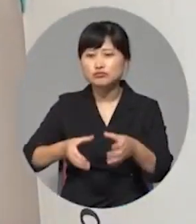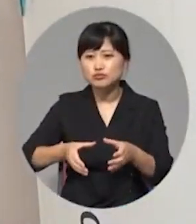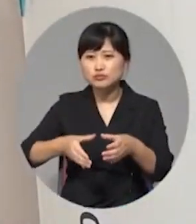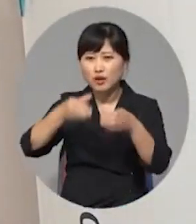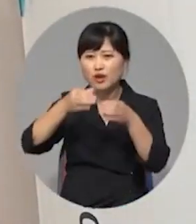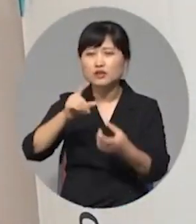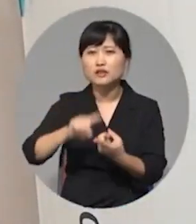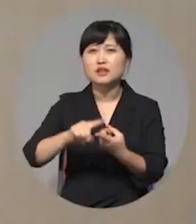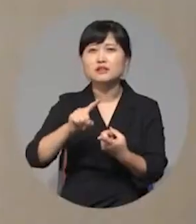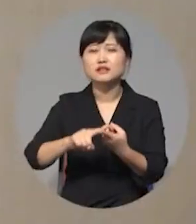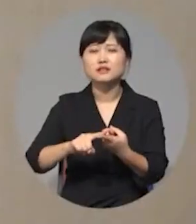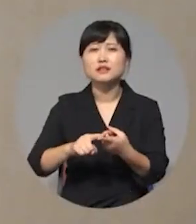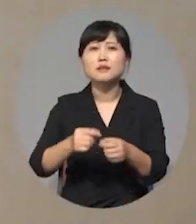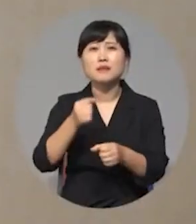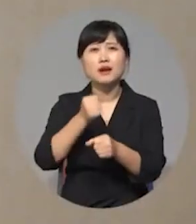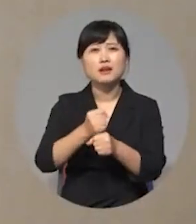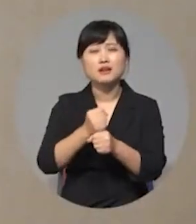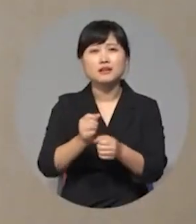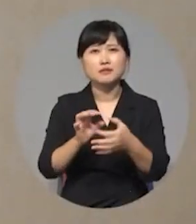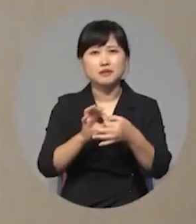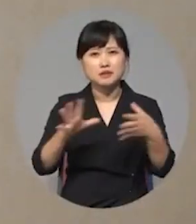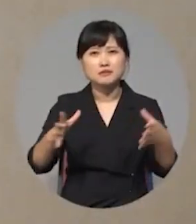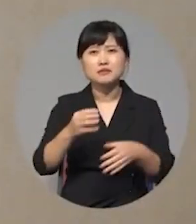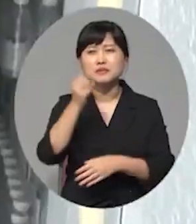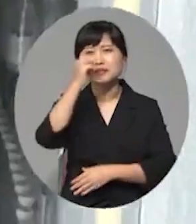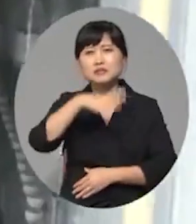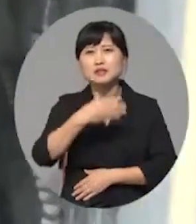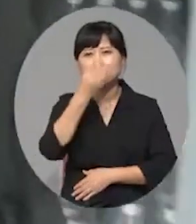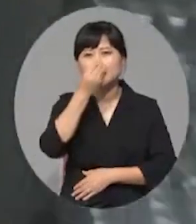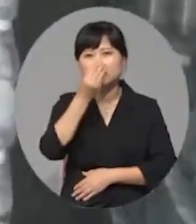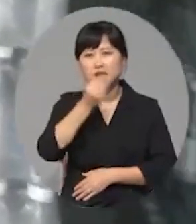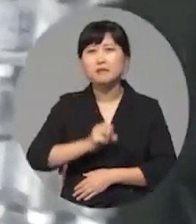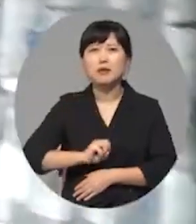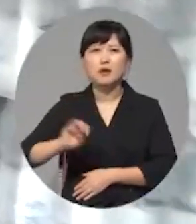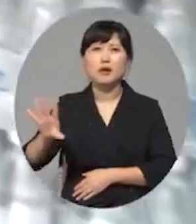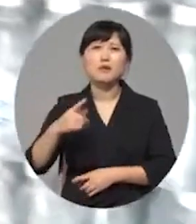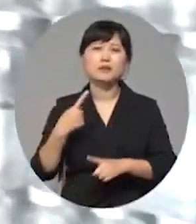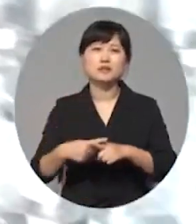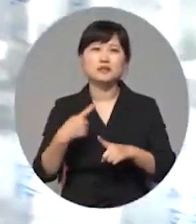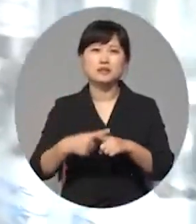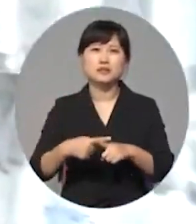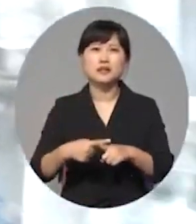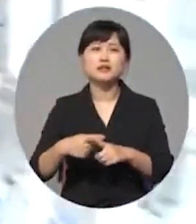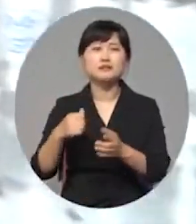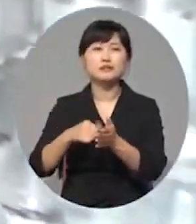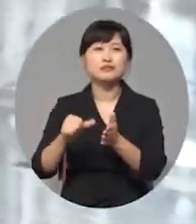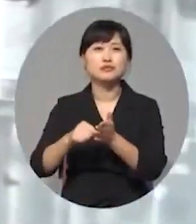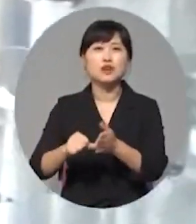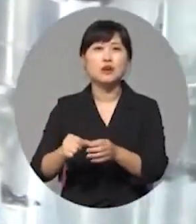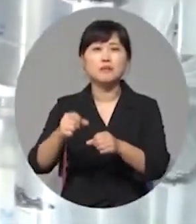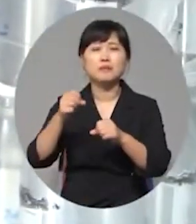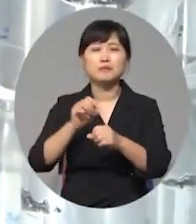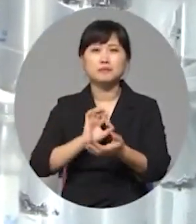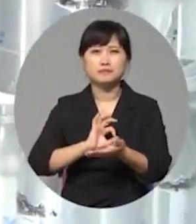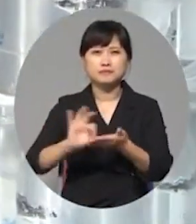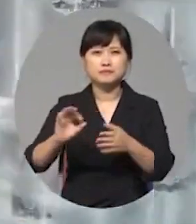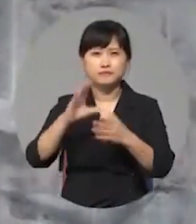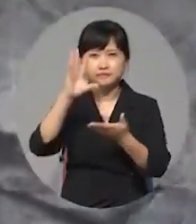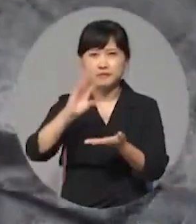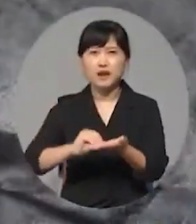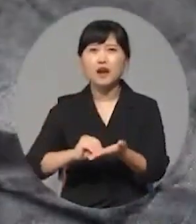생산 여부와 관련 없이 결국 폐기물이 될 수밖에 없는 상황. 재고 소진 이후에 공장의 활용도를